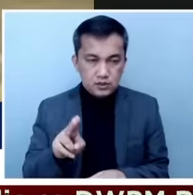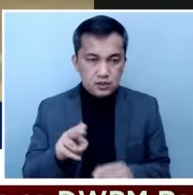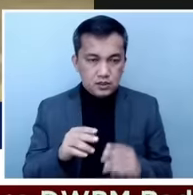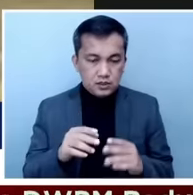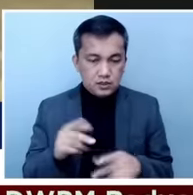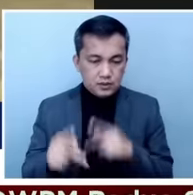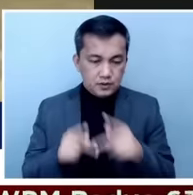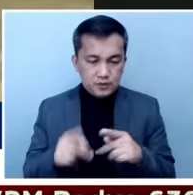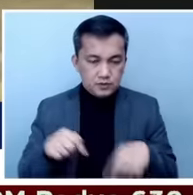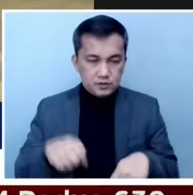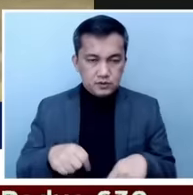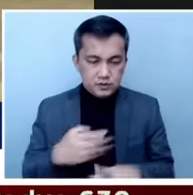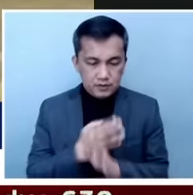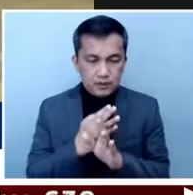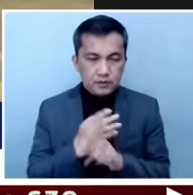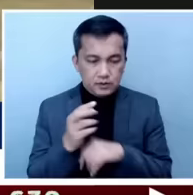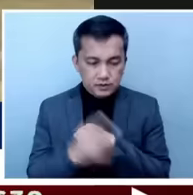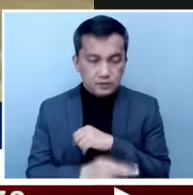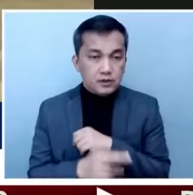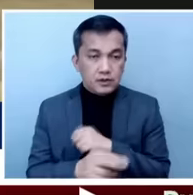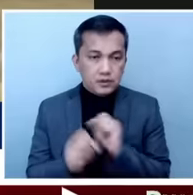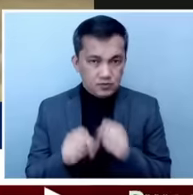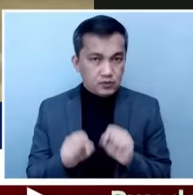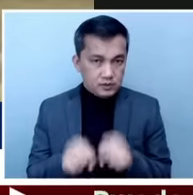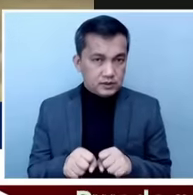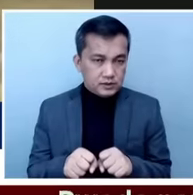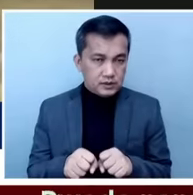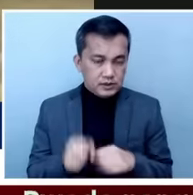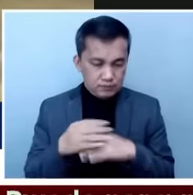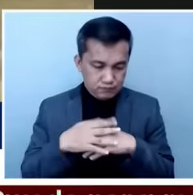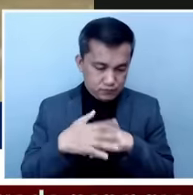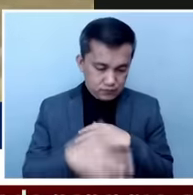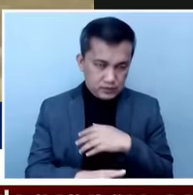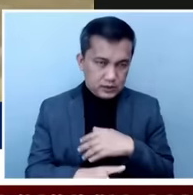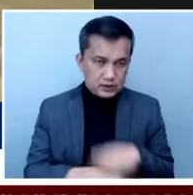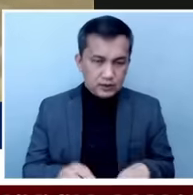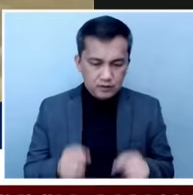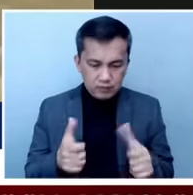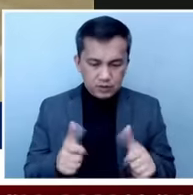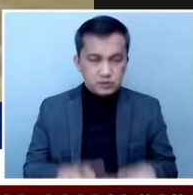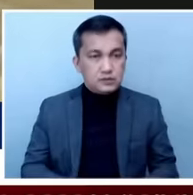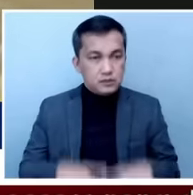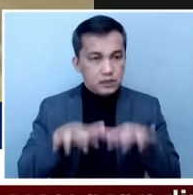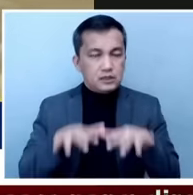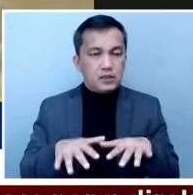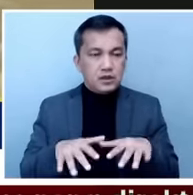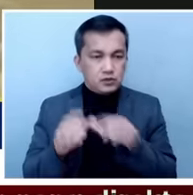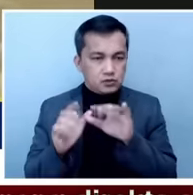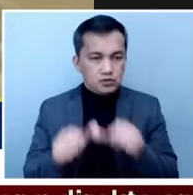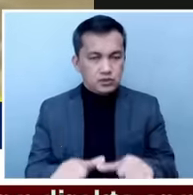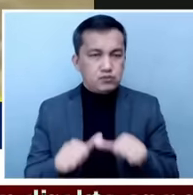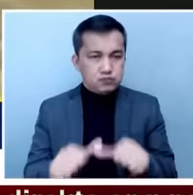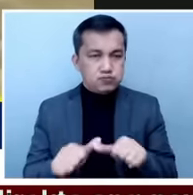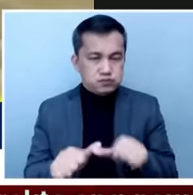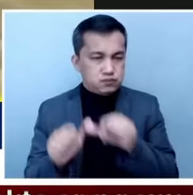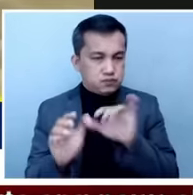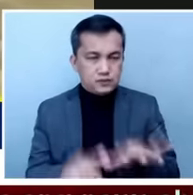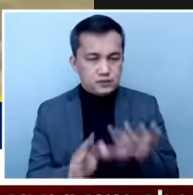dito sa Davao Region, lalo't posible pa rin ang landslide at flash flood dahil patuloy pa rin ang pag-ulan.